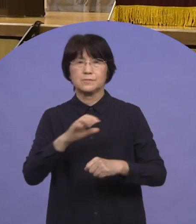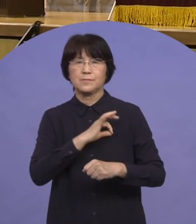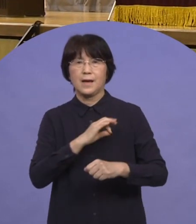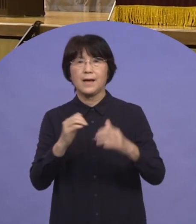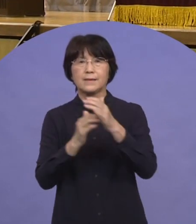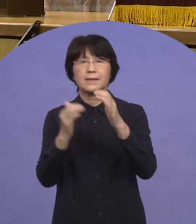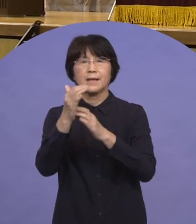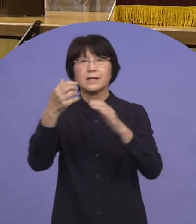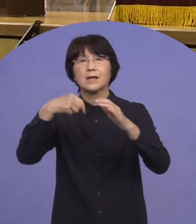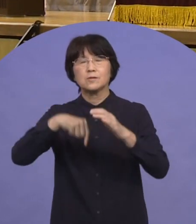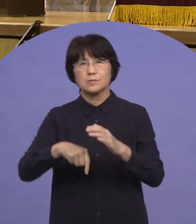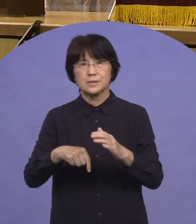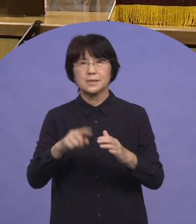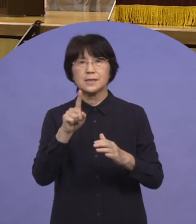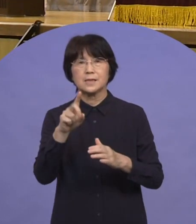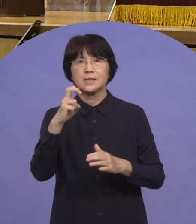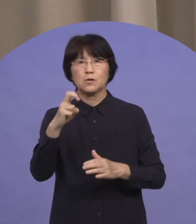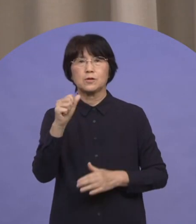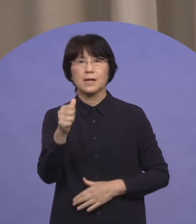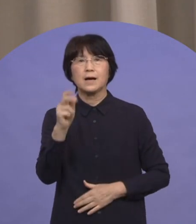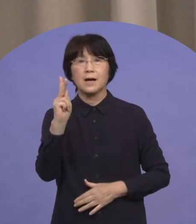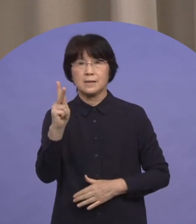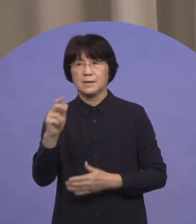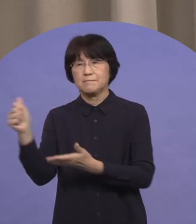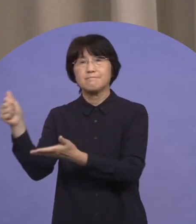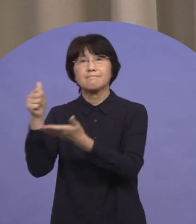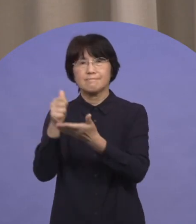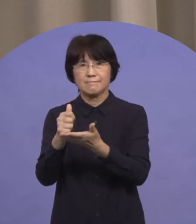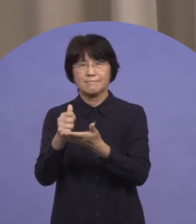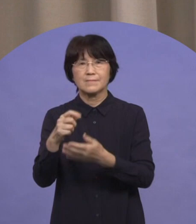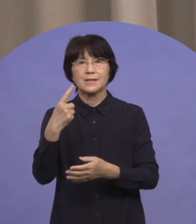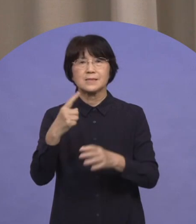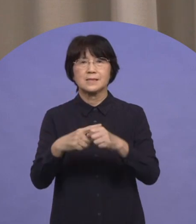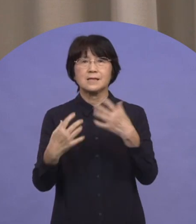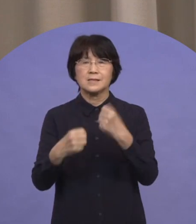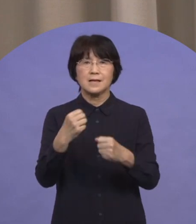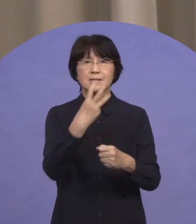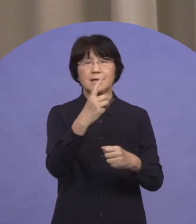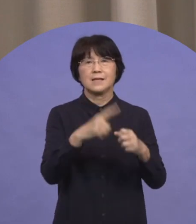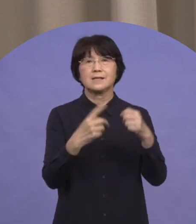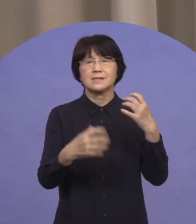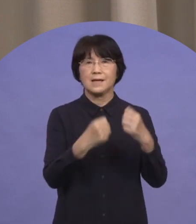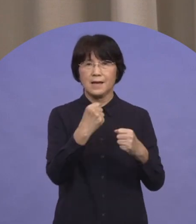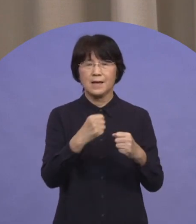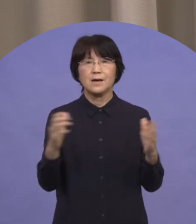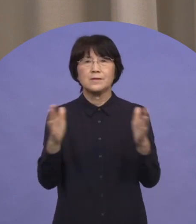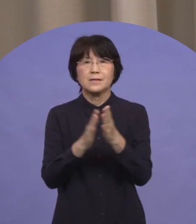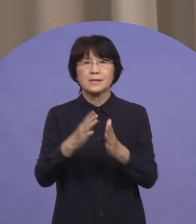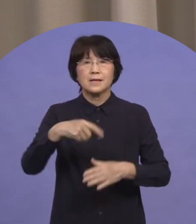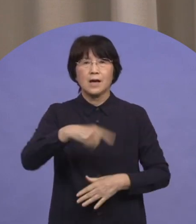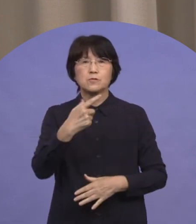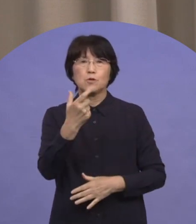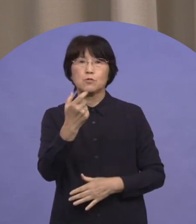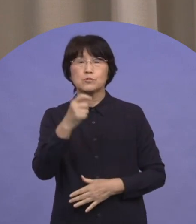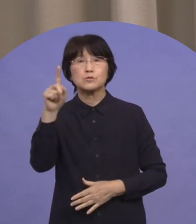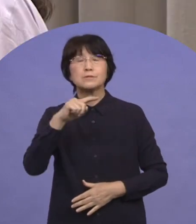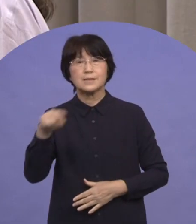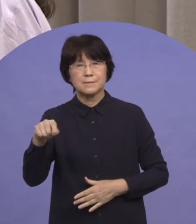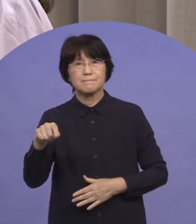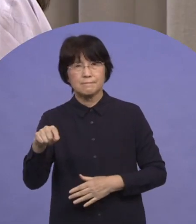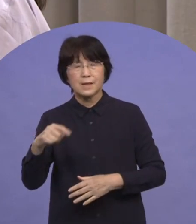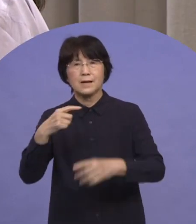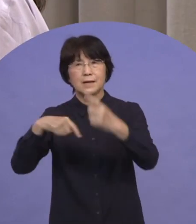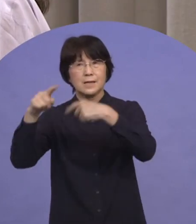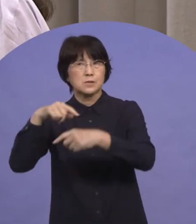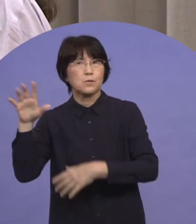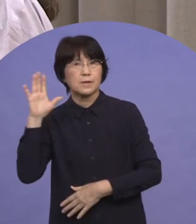博隆さんを講師に招き、1年生と3年生の生徒160人が講演を聞きました。